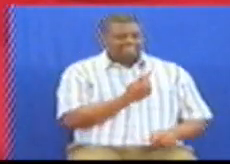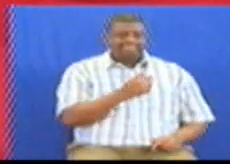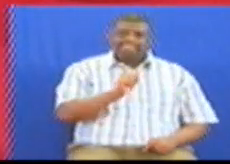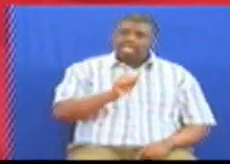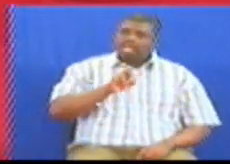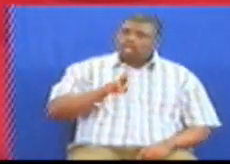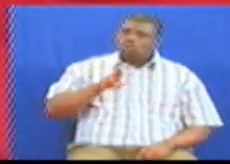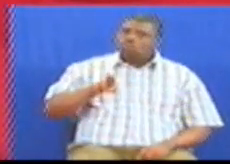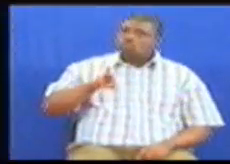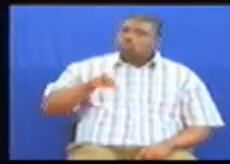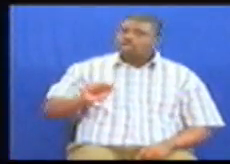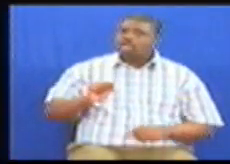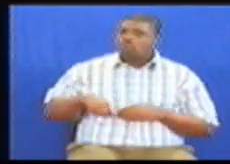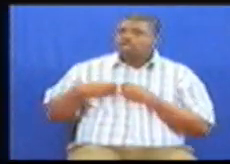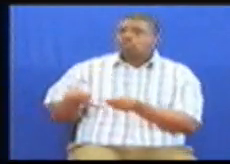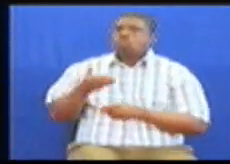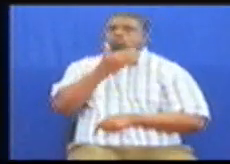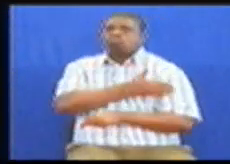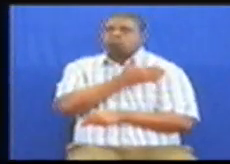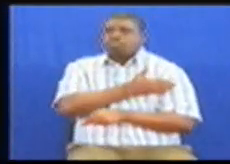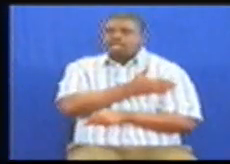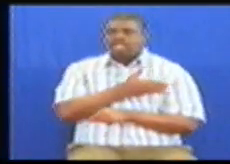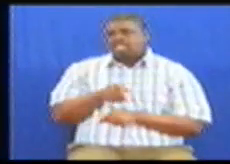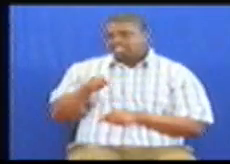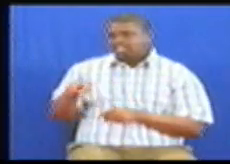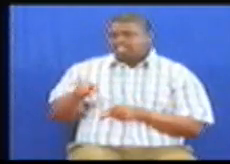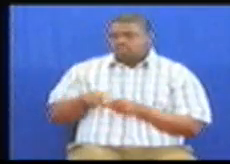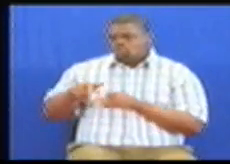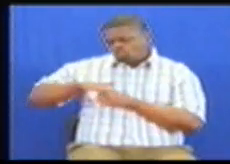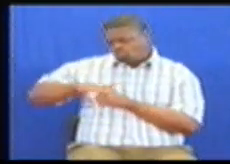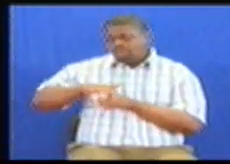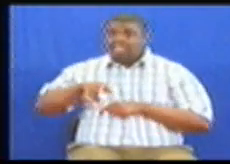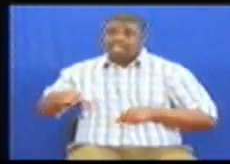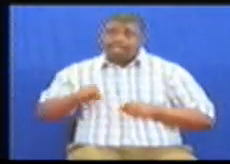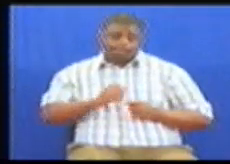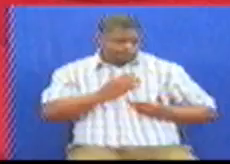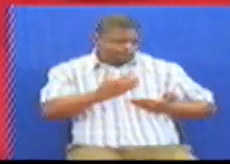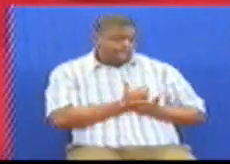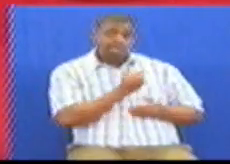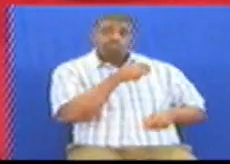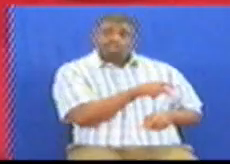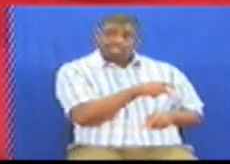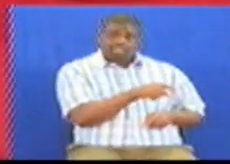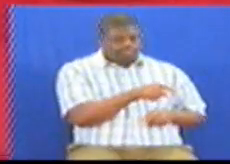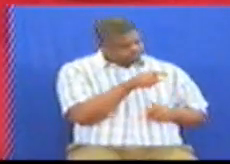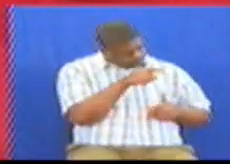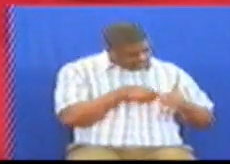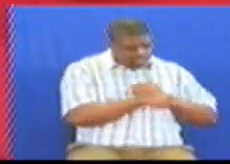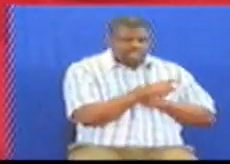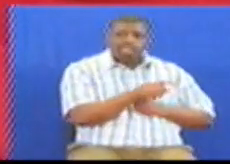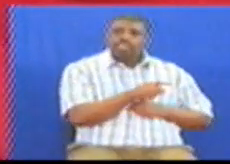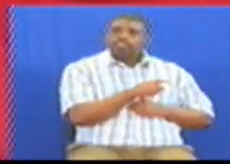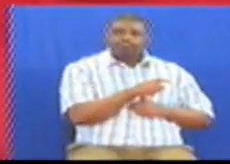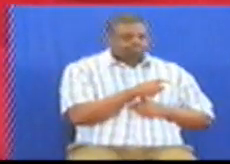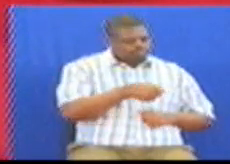za parking, wanatoa huduma za service road pale watu wanaotumia service road, lakini mapato yale yanakwenda kwenye mfuko mkuu. Na kama unavyojua Dar es